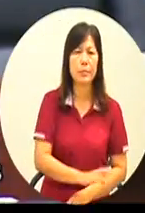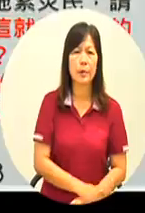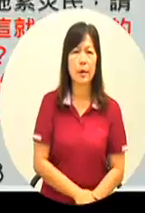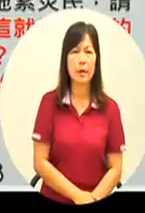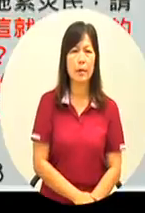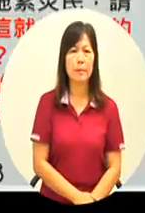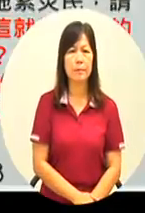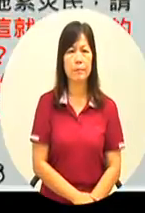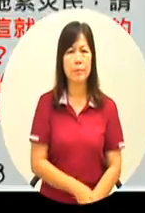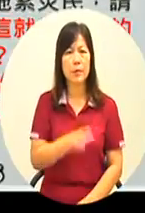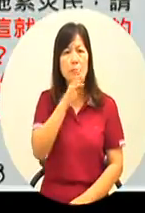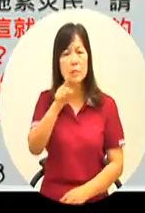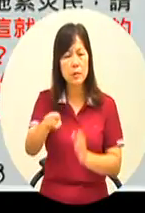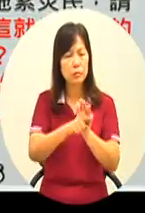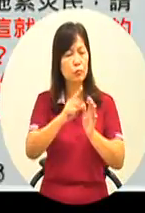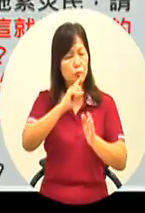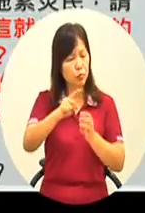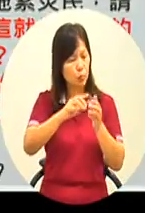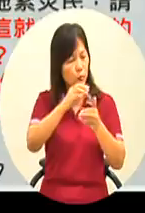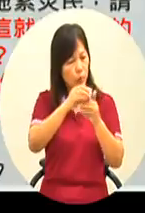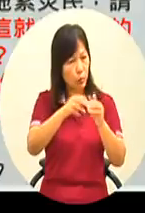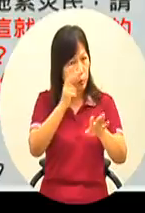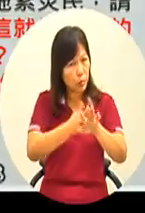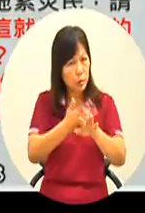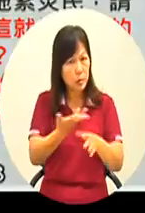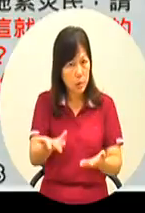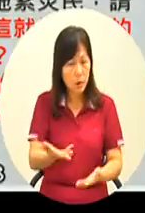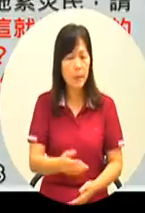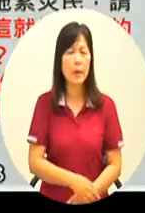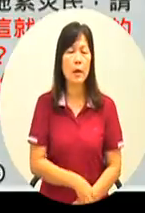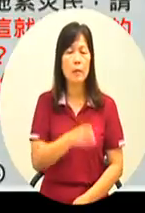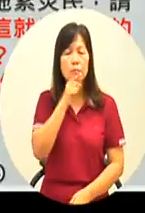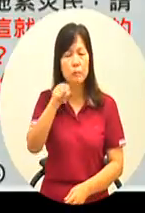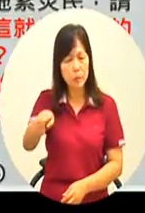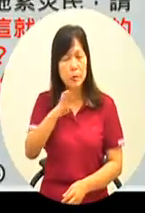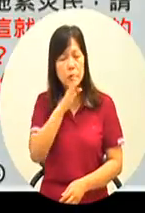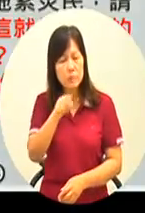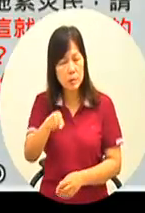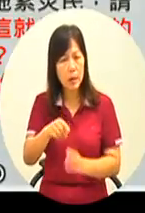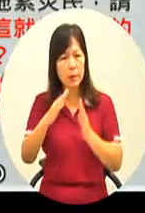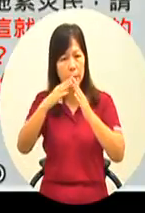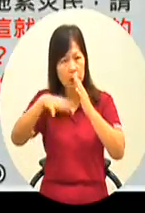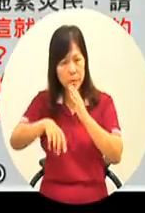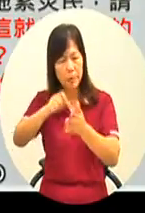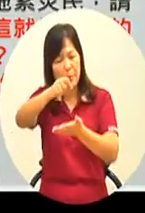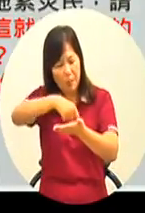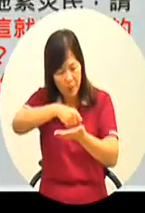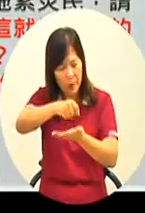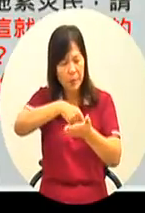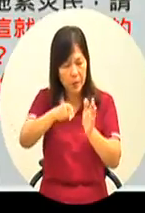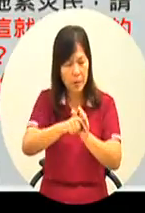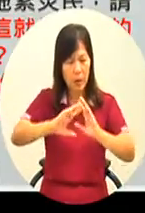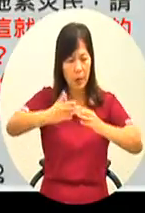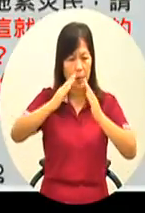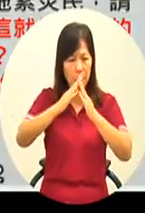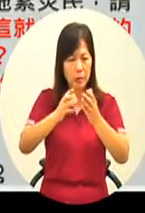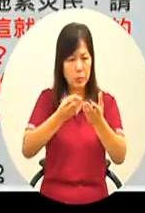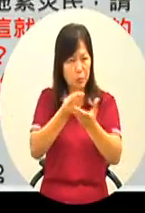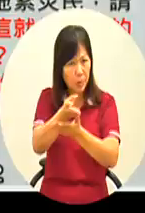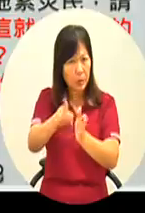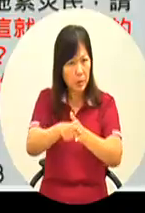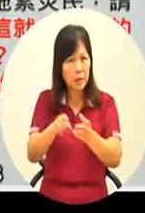这就是你们的诉讼策略吗？恁都是安呢，伫处理下国赔的所有的灾民吗？